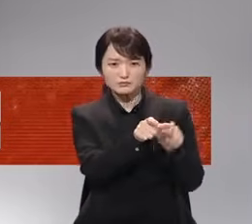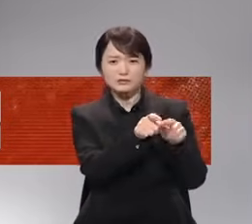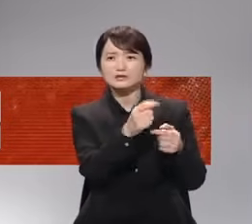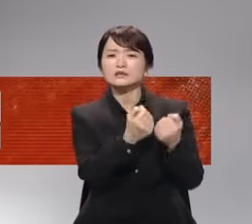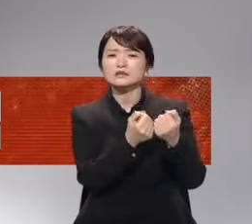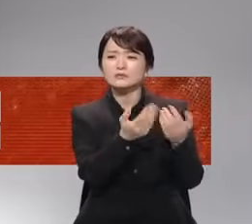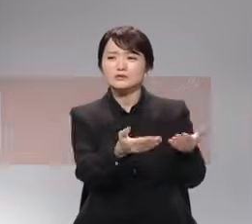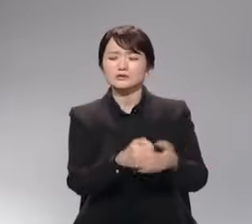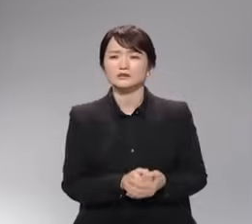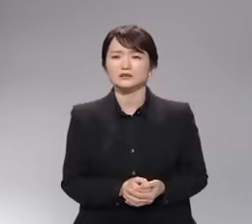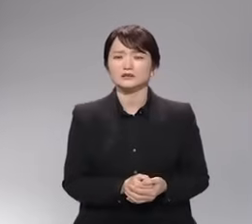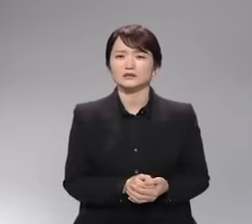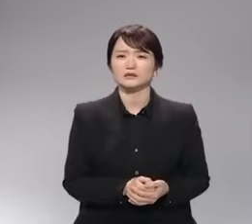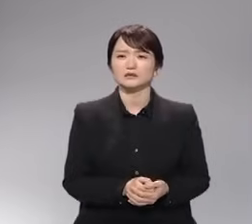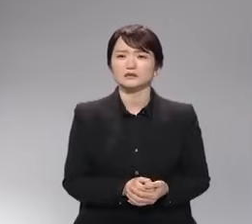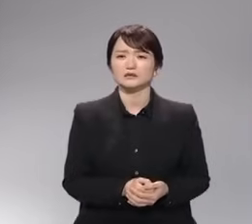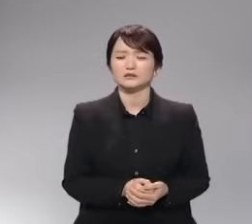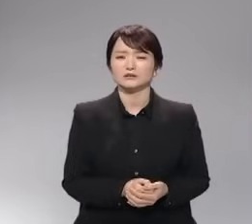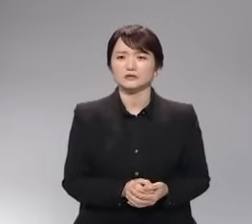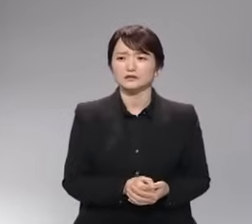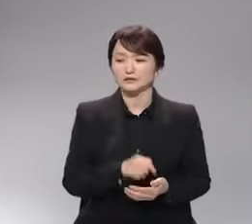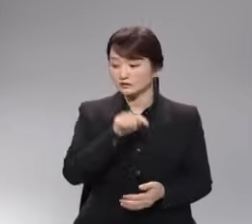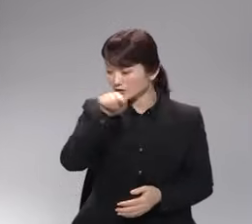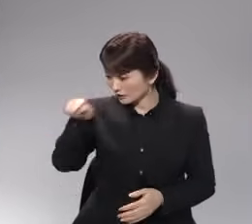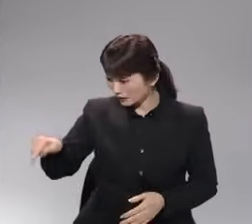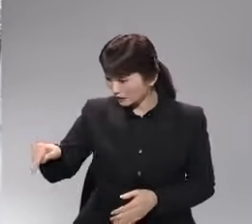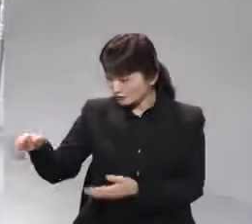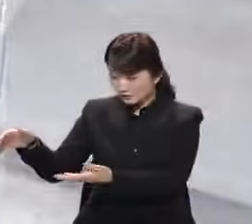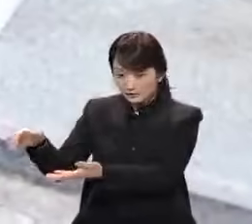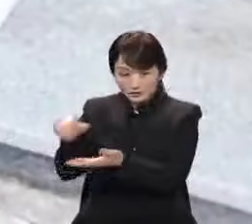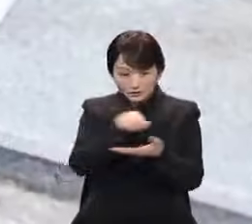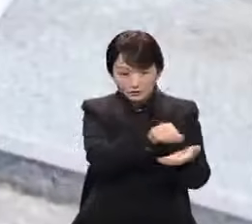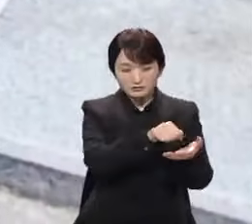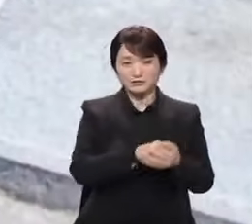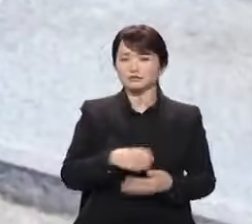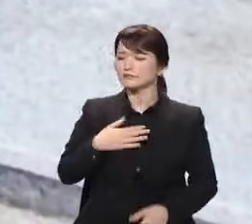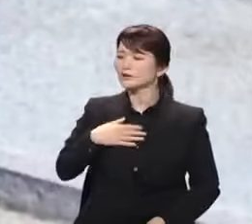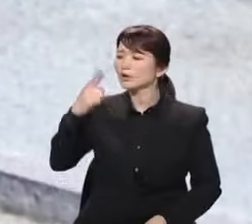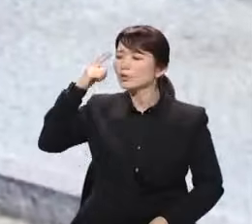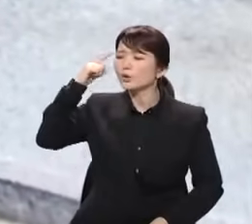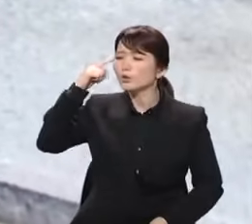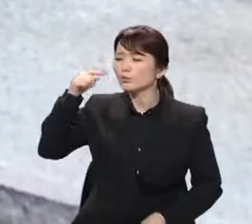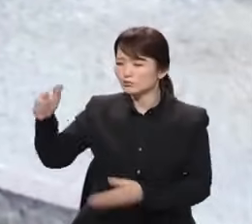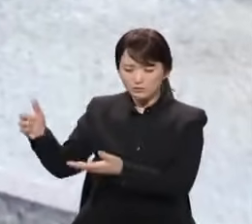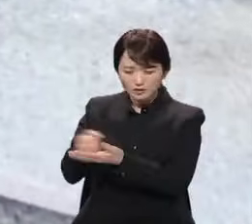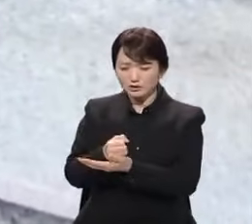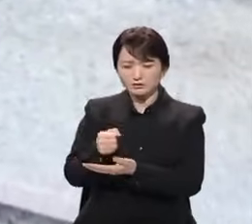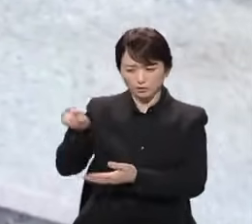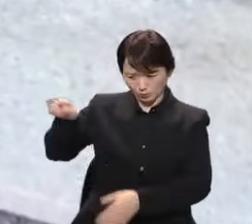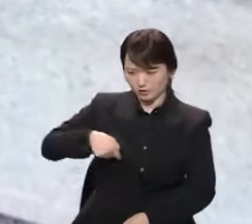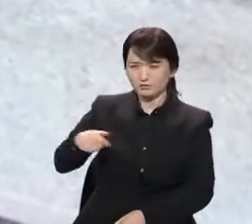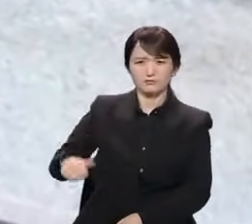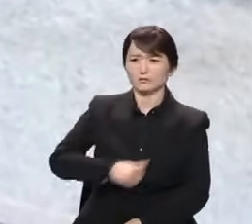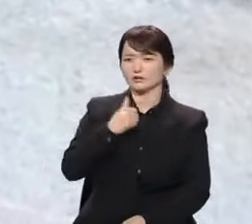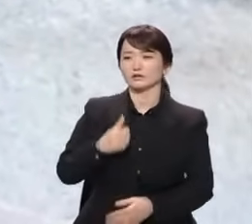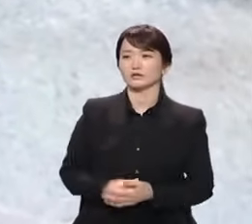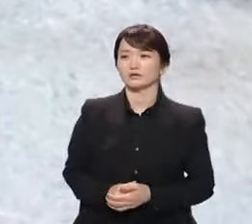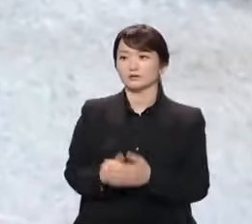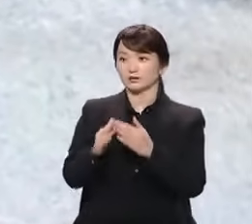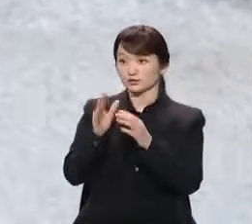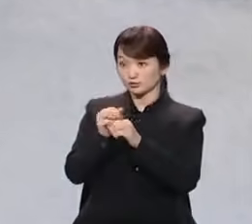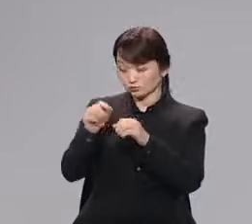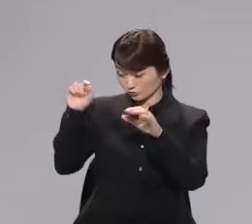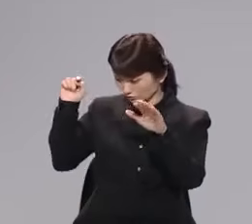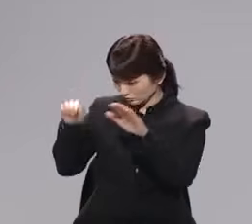설명하면서 찾아가셔야 된다 얘기를 했는데 고객이 도대체 내가 왜 찾아가야 하냐 택배 가져와라 화를 냈고요. 그 와중에 그 주소로 찾아는